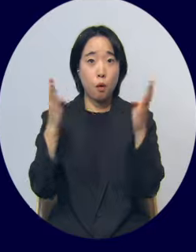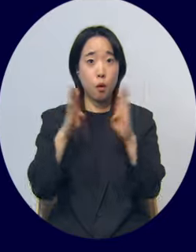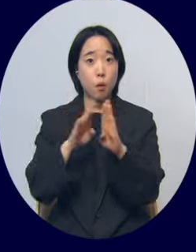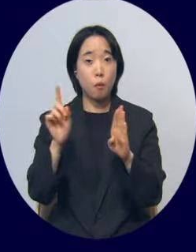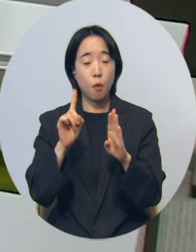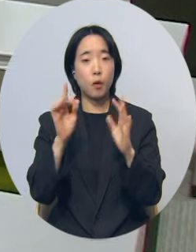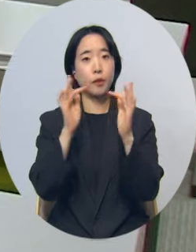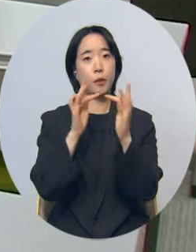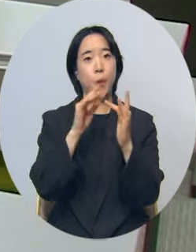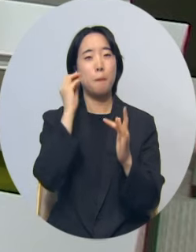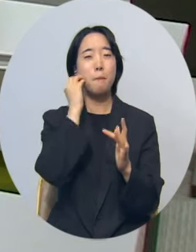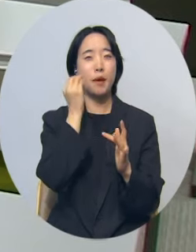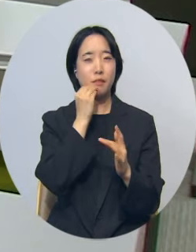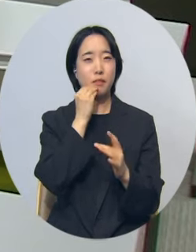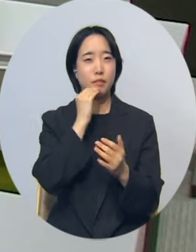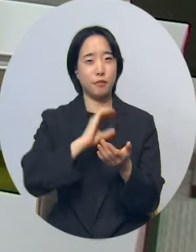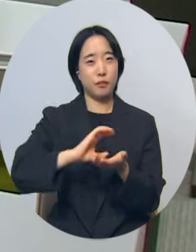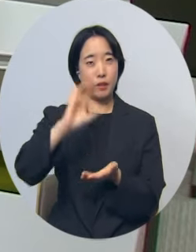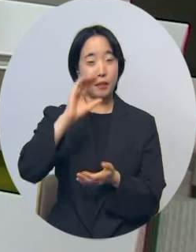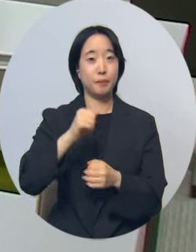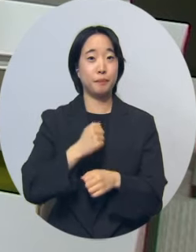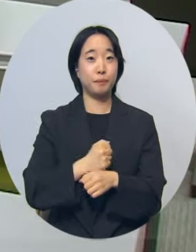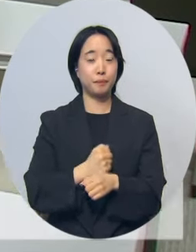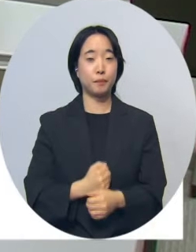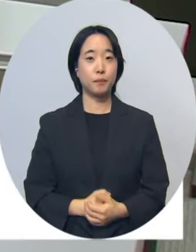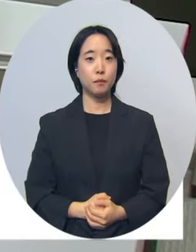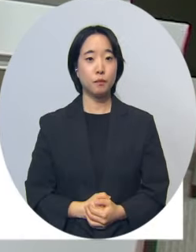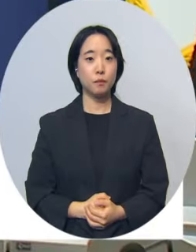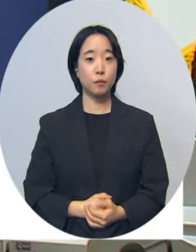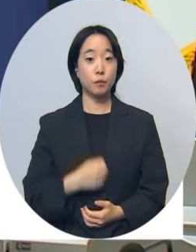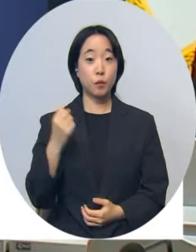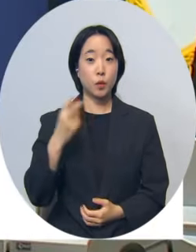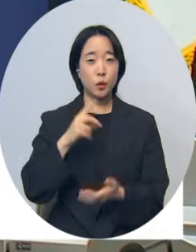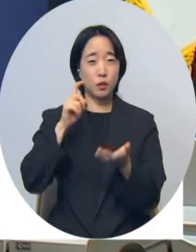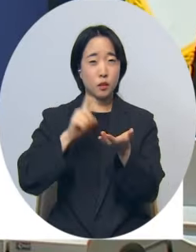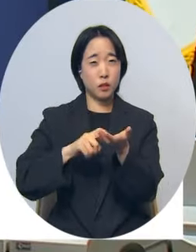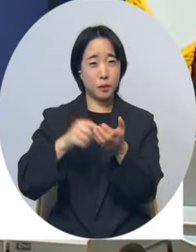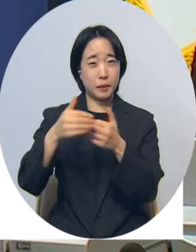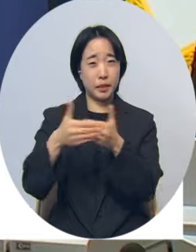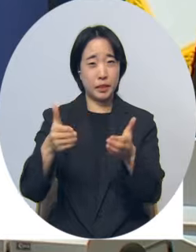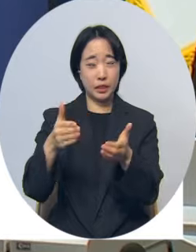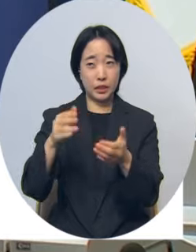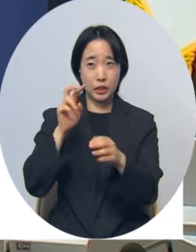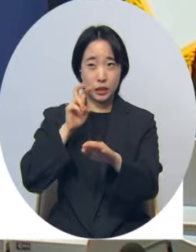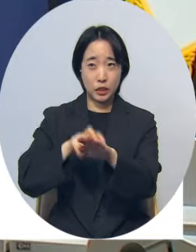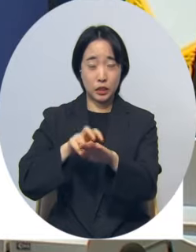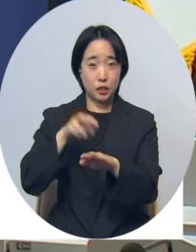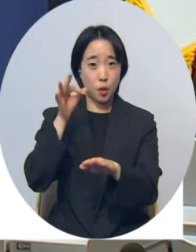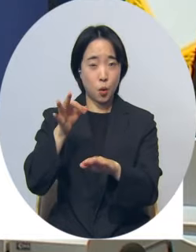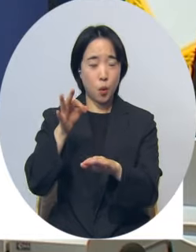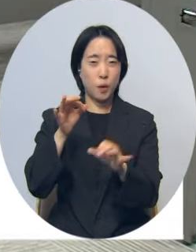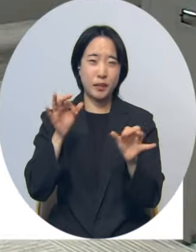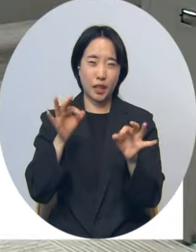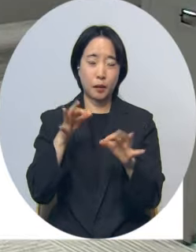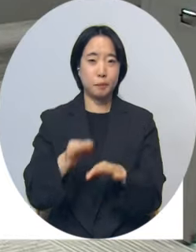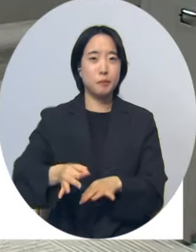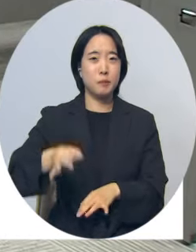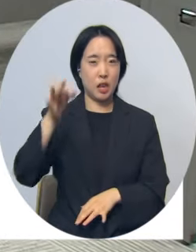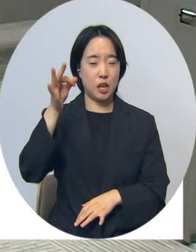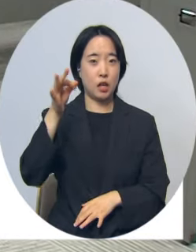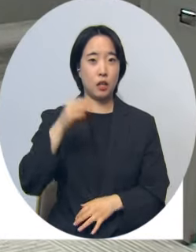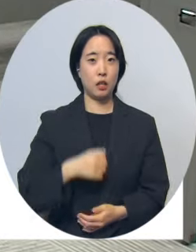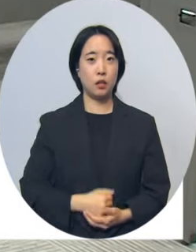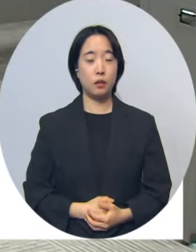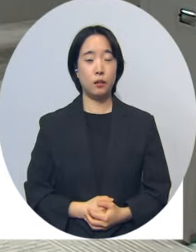수 있습니다. 경증 환자 분산을 위해 응급실 진찰료를 한시적으로 가산하는 응급의료기관을 112곳